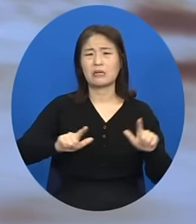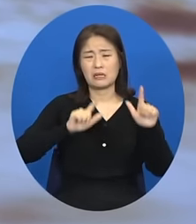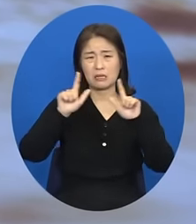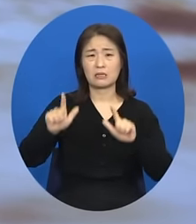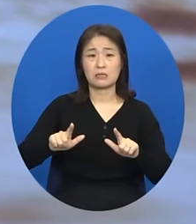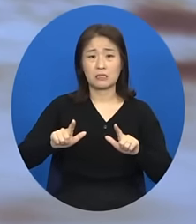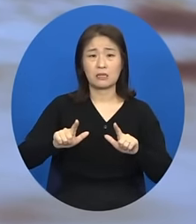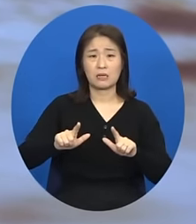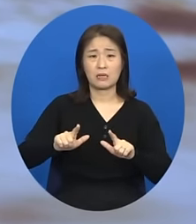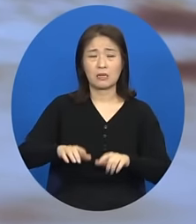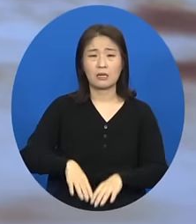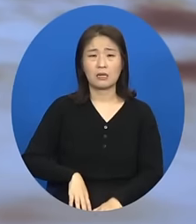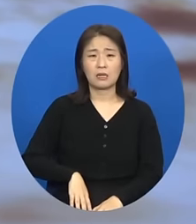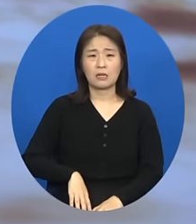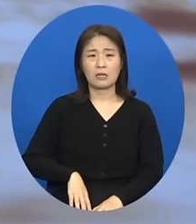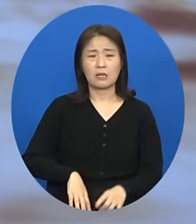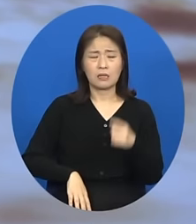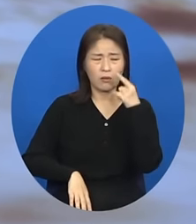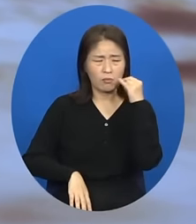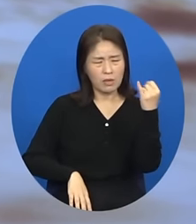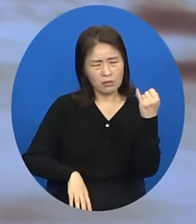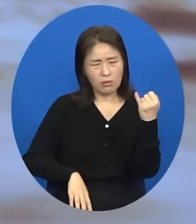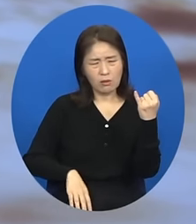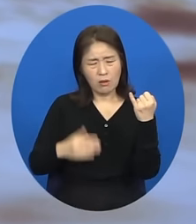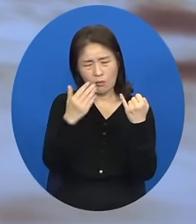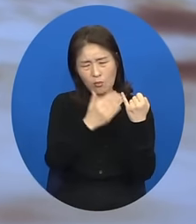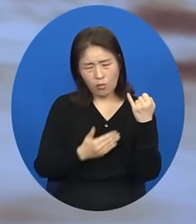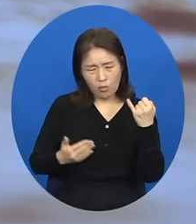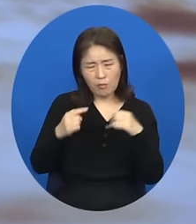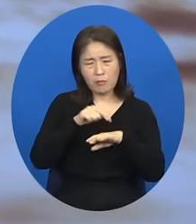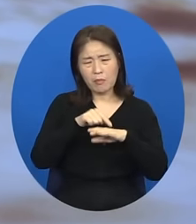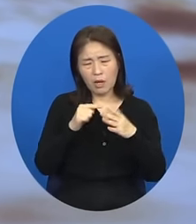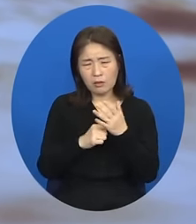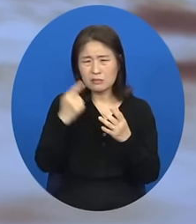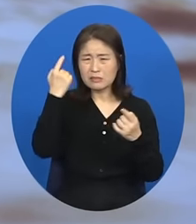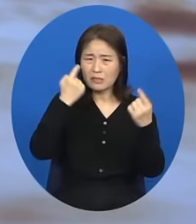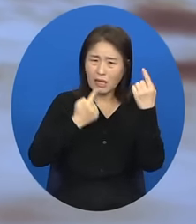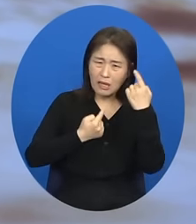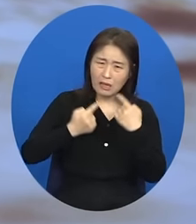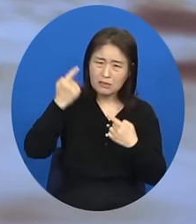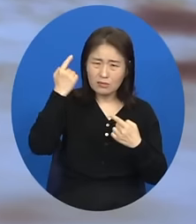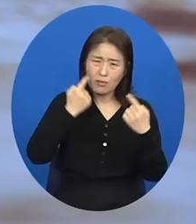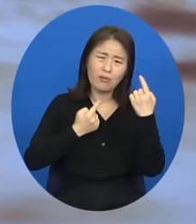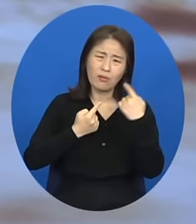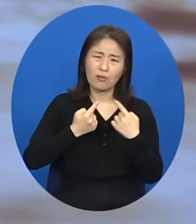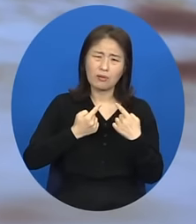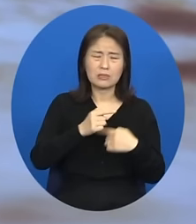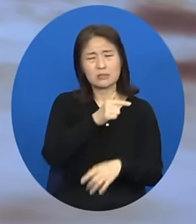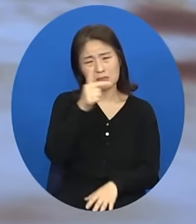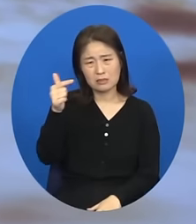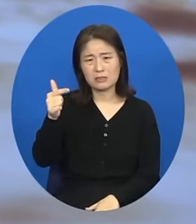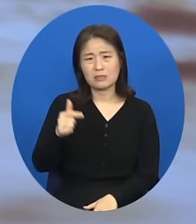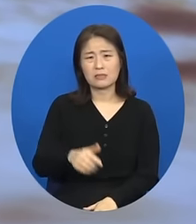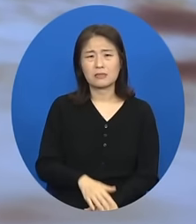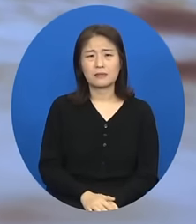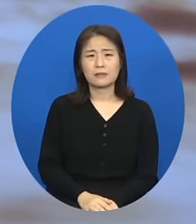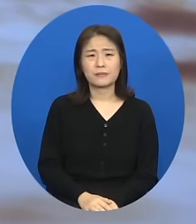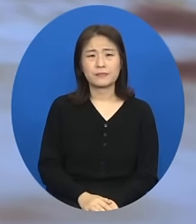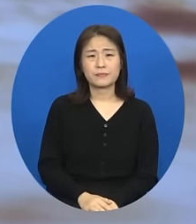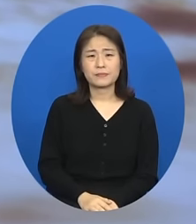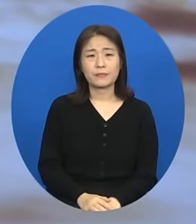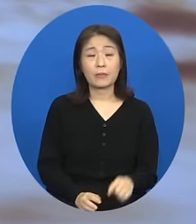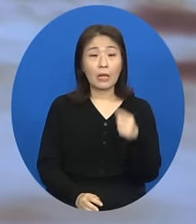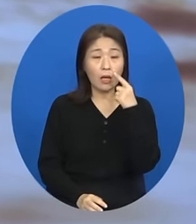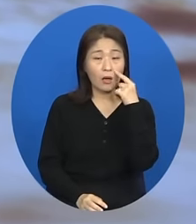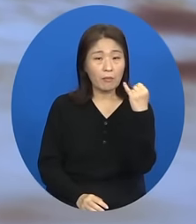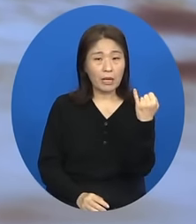어머니도 몸과 마음이 상해져 있어요. 그 이후부터 그냥 세상적으로 살기 시작하셨죠. 그래서 그 어머니 기도